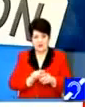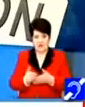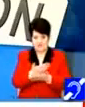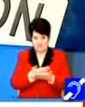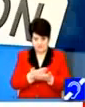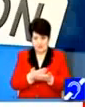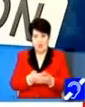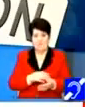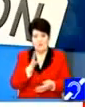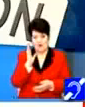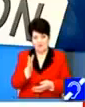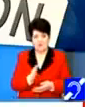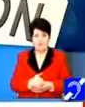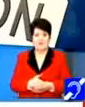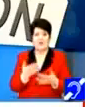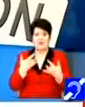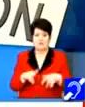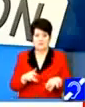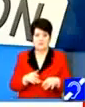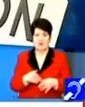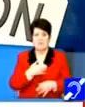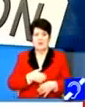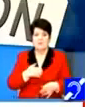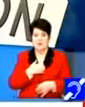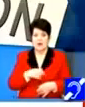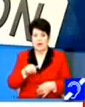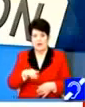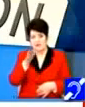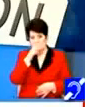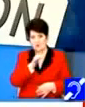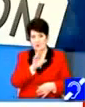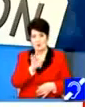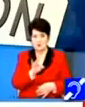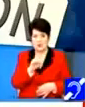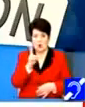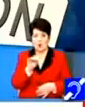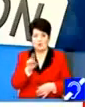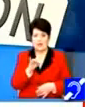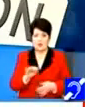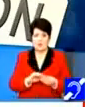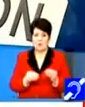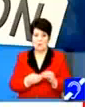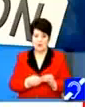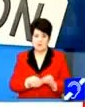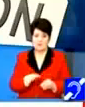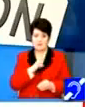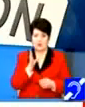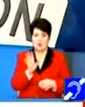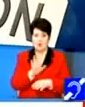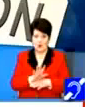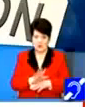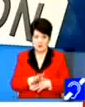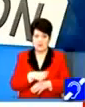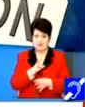vor fi concediate. Decizia a fost anunțată astăzi de primarul interimar al Chișinăului, Ruslan Codreanu. Prevederea urmează să fie stipulată într-un ordin intern